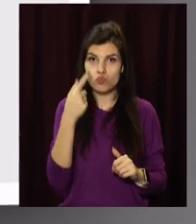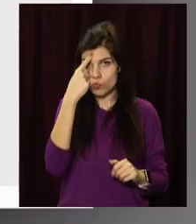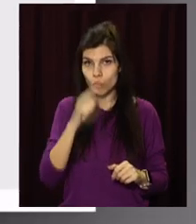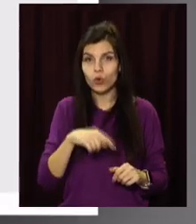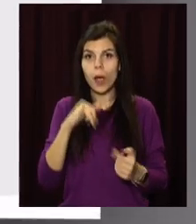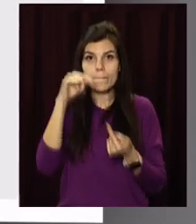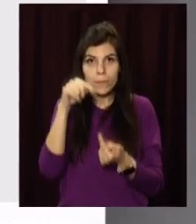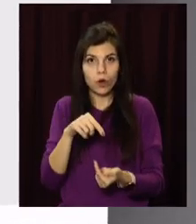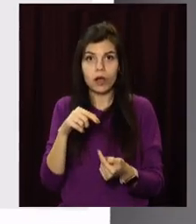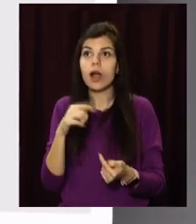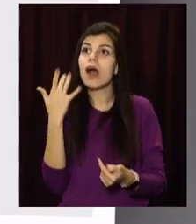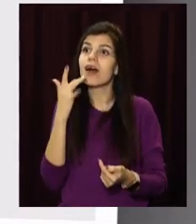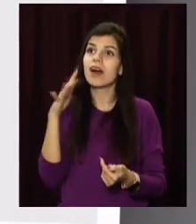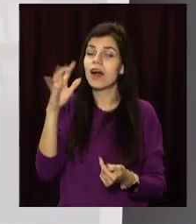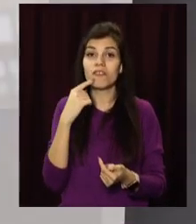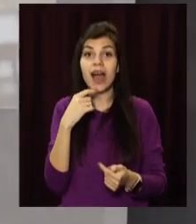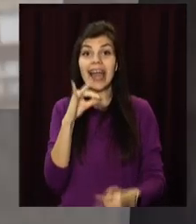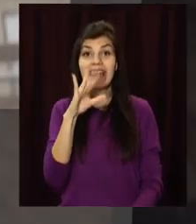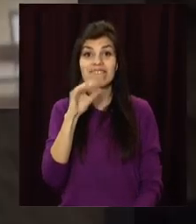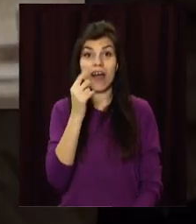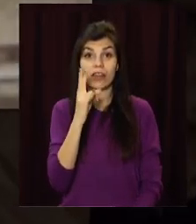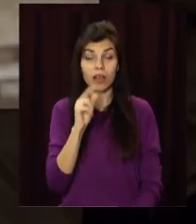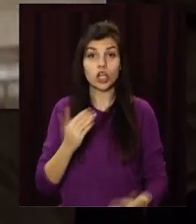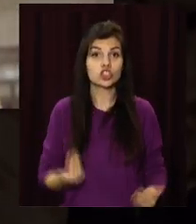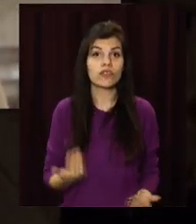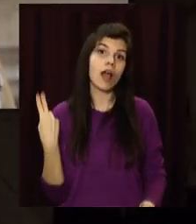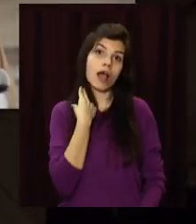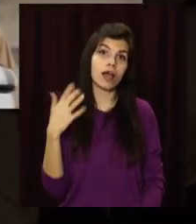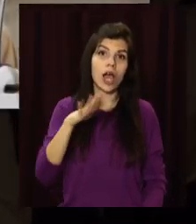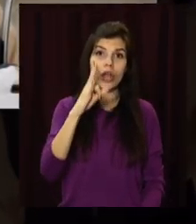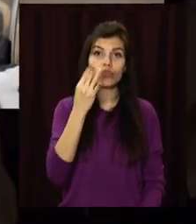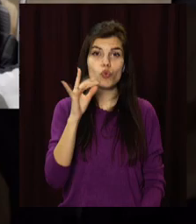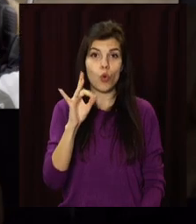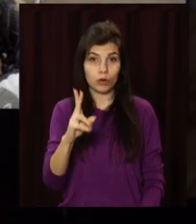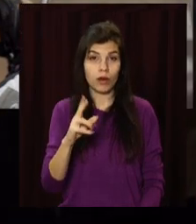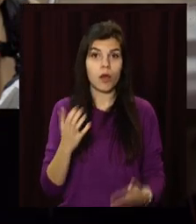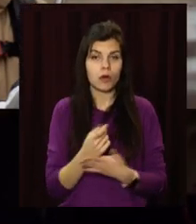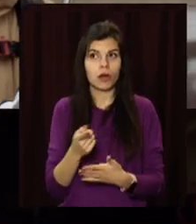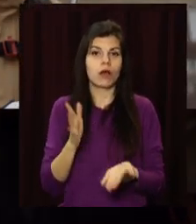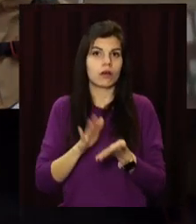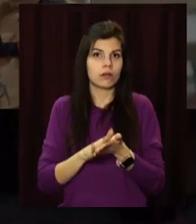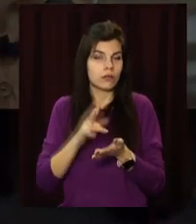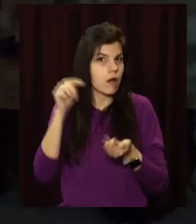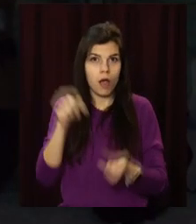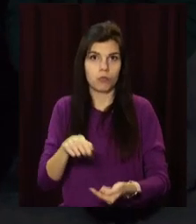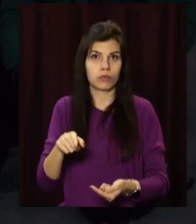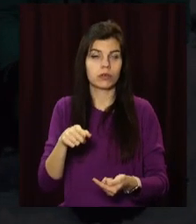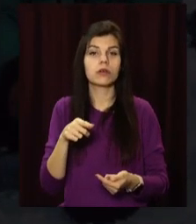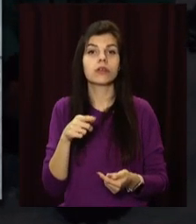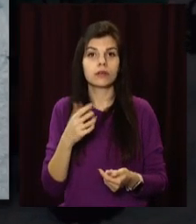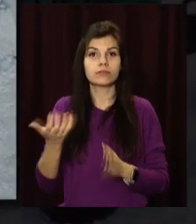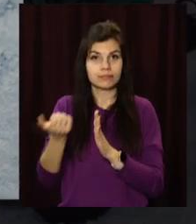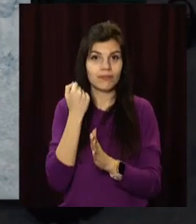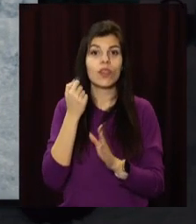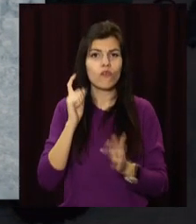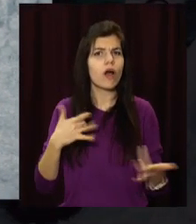виконала україно-американська актриса Івана Сахно. На кастингах в Україні, розповідає режисер, знайти актрису, яка б ідеально володіла англійською